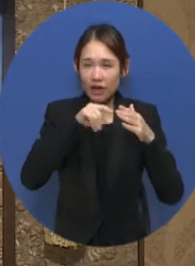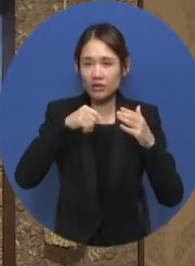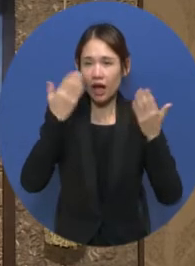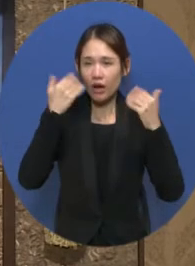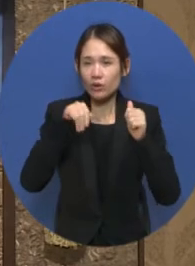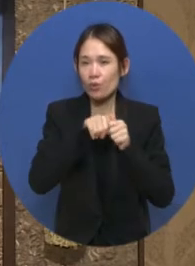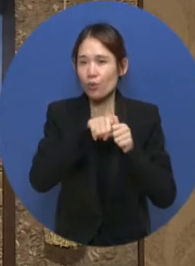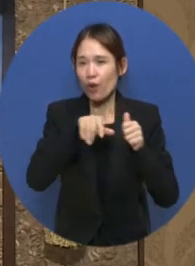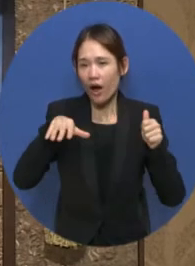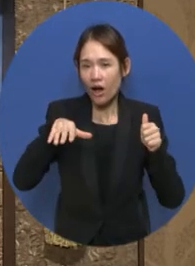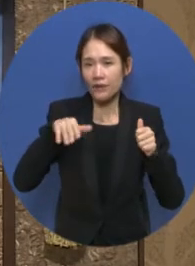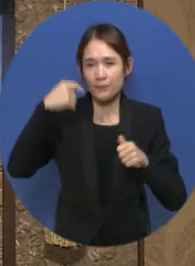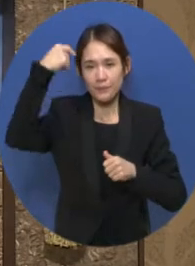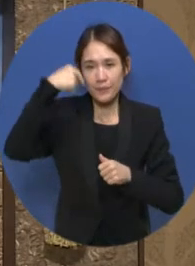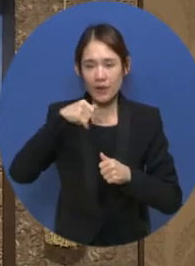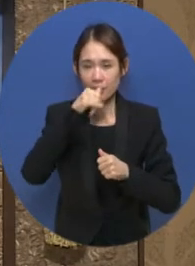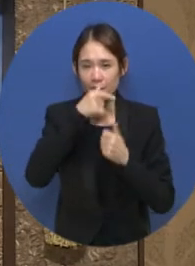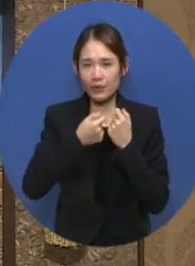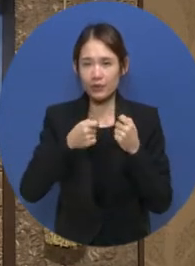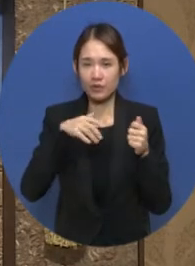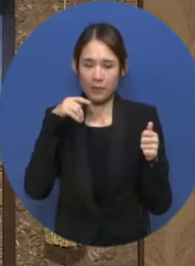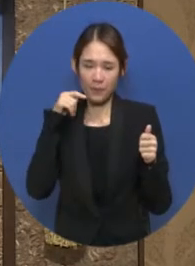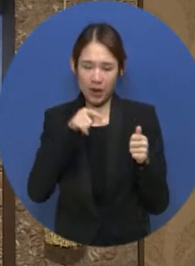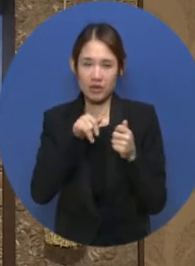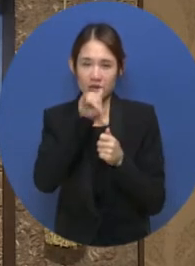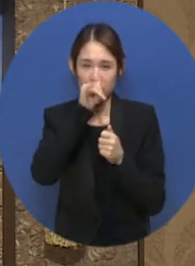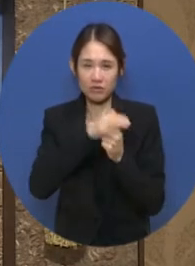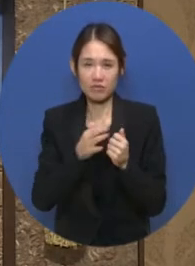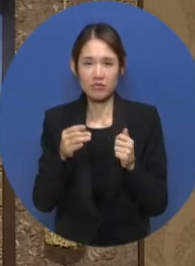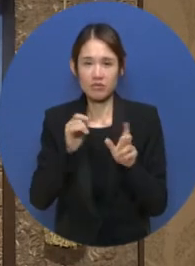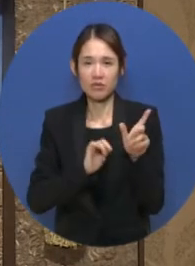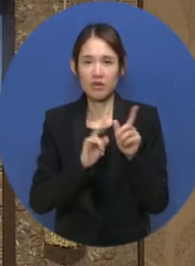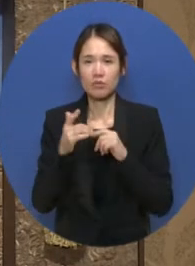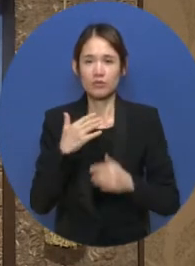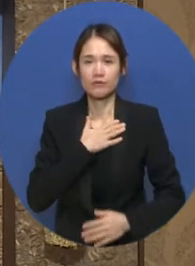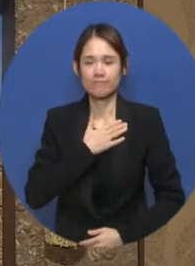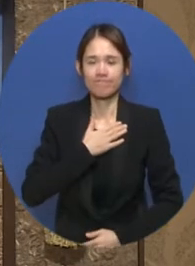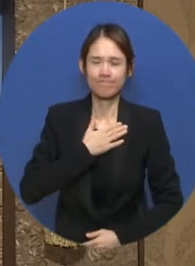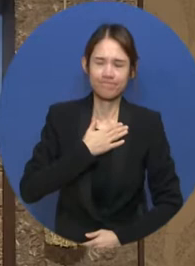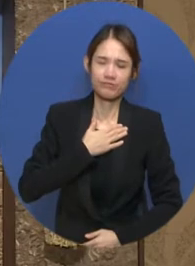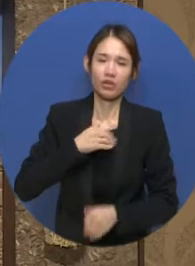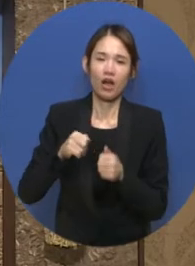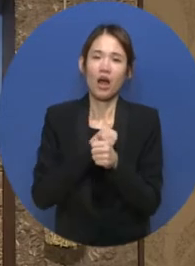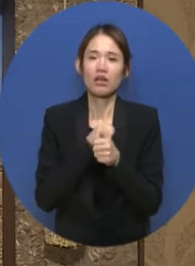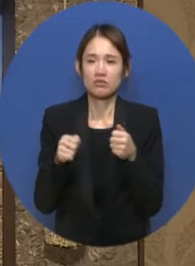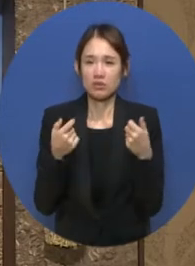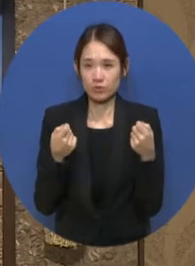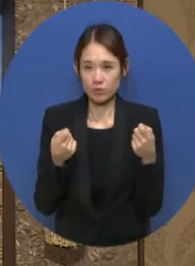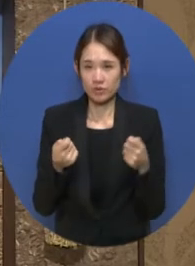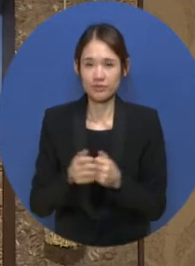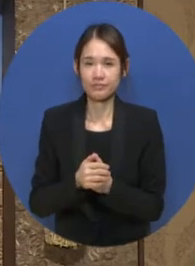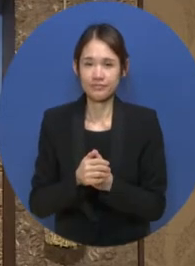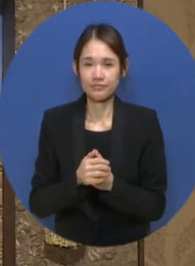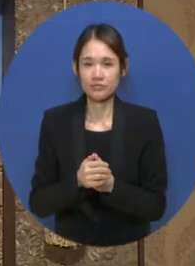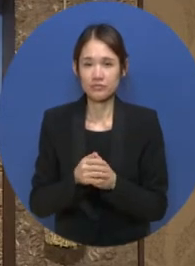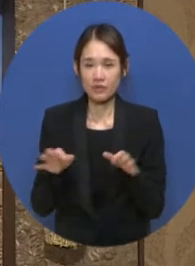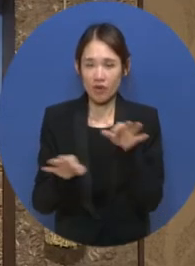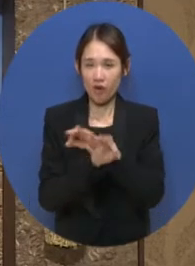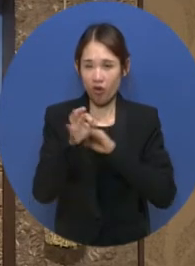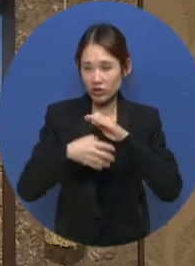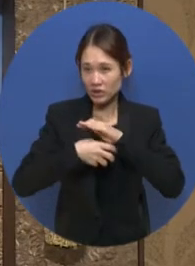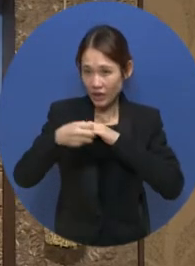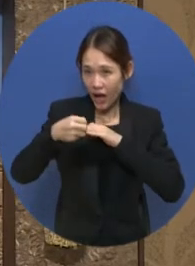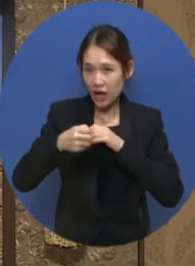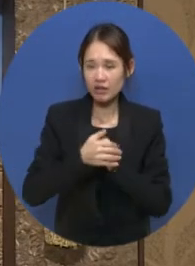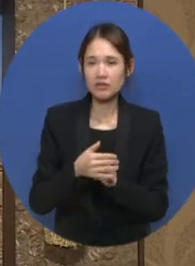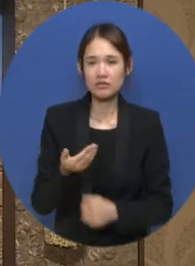따돌림을 시키는 경우가 있는데 이제 그런 것들이 다 이제 이 정서적 학대 해당이 되구요 그리고 이제 경제적 치는